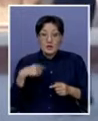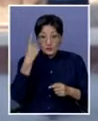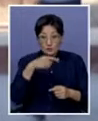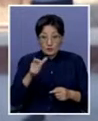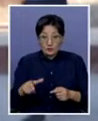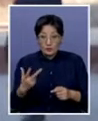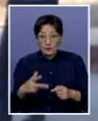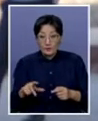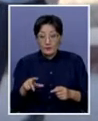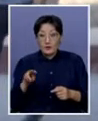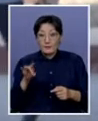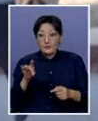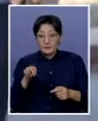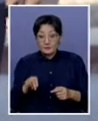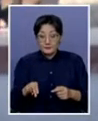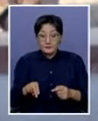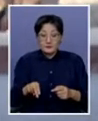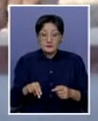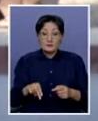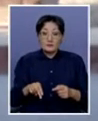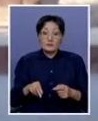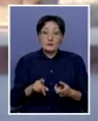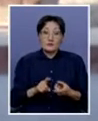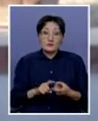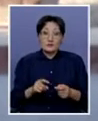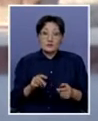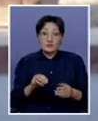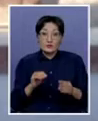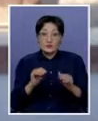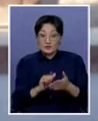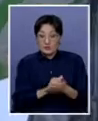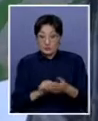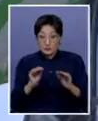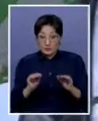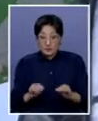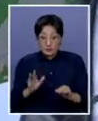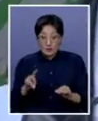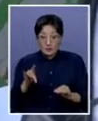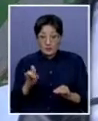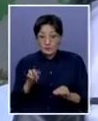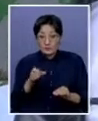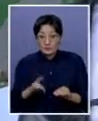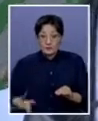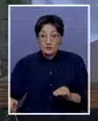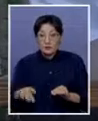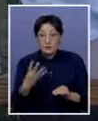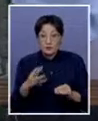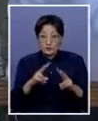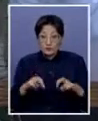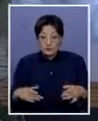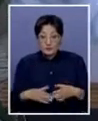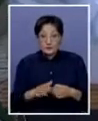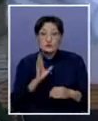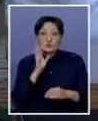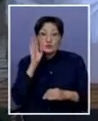тұлғаларға 30 айлық есептік көрсеткіш бойынша хаттама толтырылады. Наурызбай ауданында 4 мобильдік топ